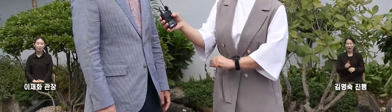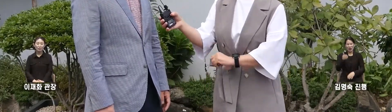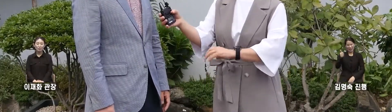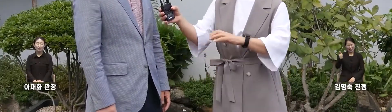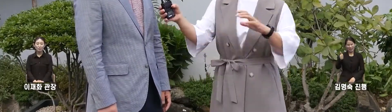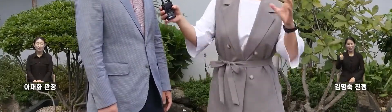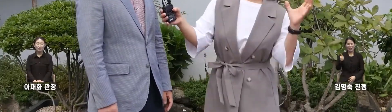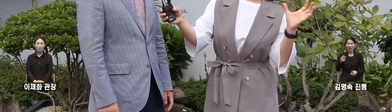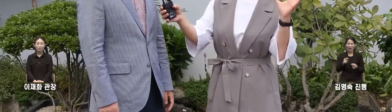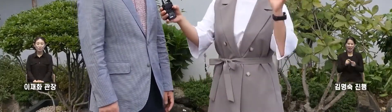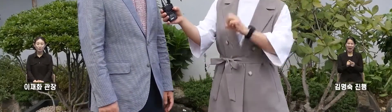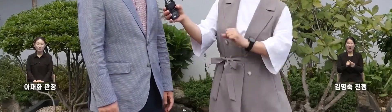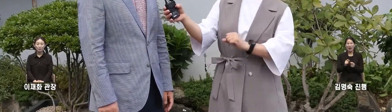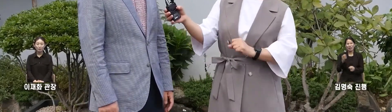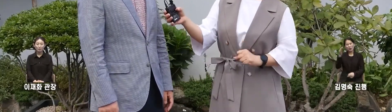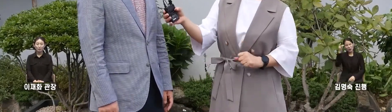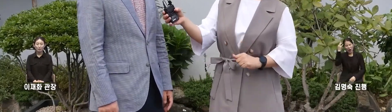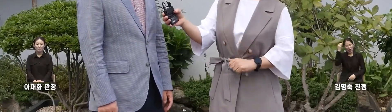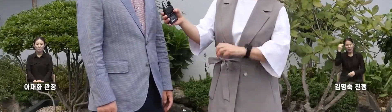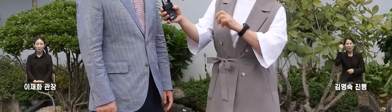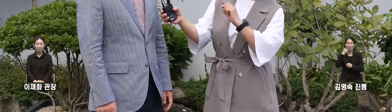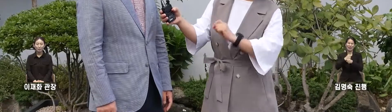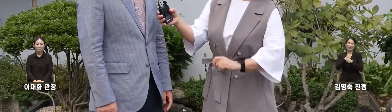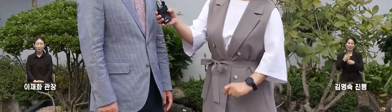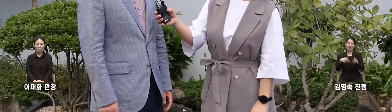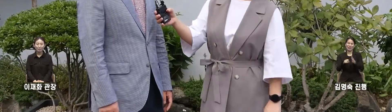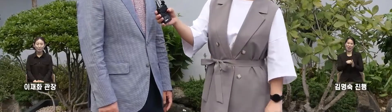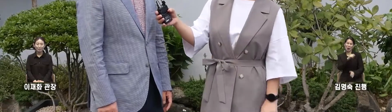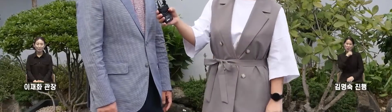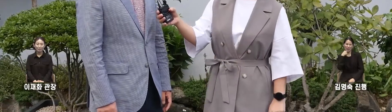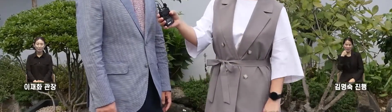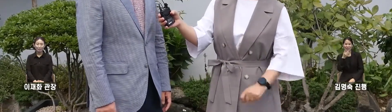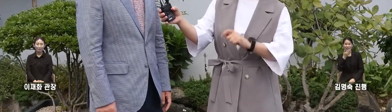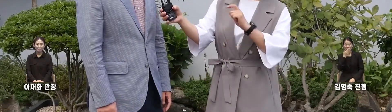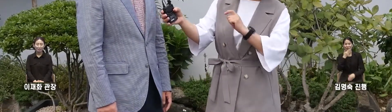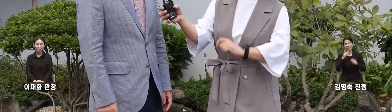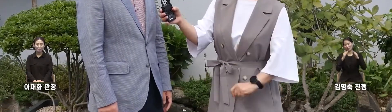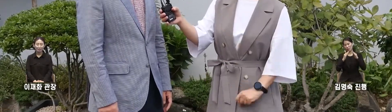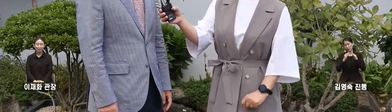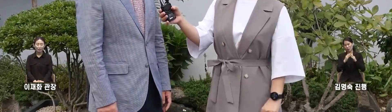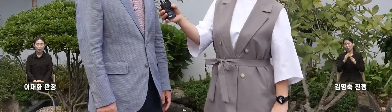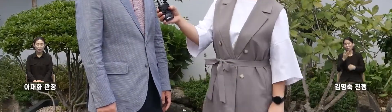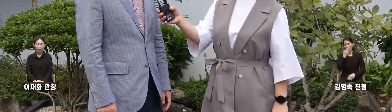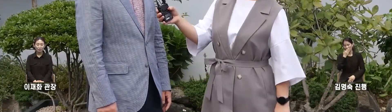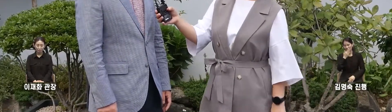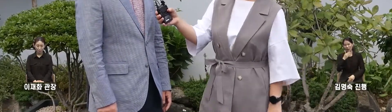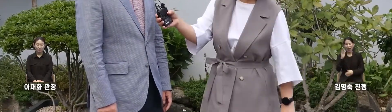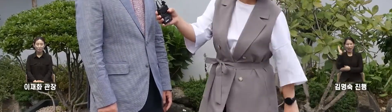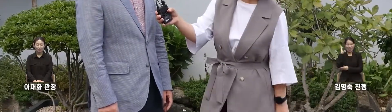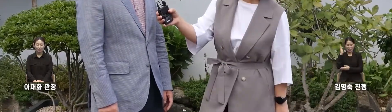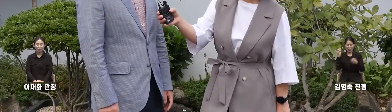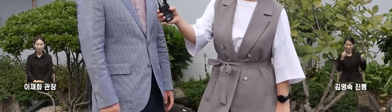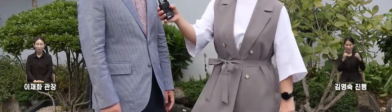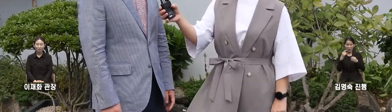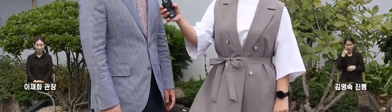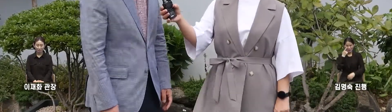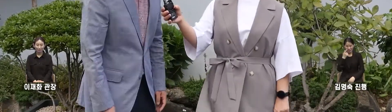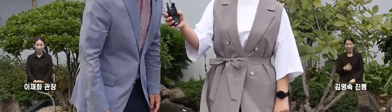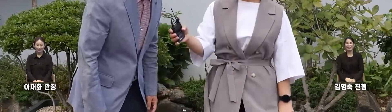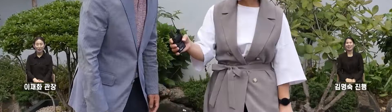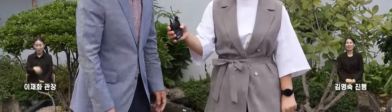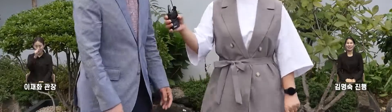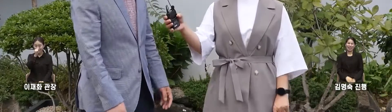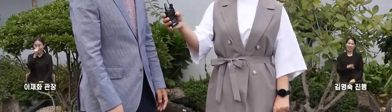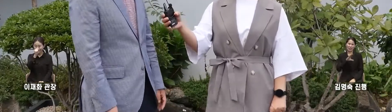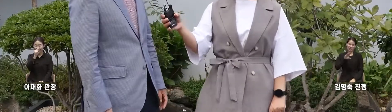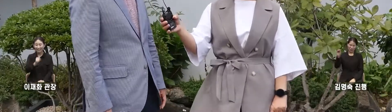간장님과 긴 추억을 쌓기 위해서 또 맛있는 음식을 먹으면서 또 이야기 꽃을 피워보도록 하겠습니다. 예,